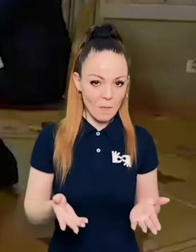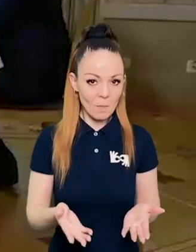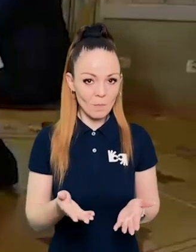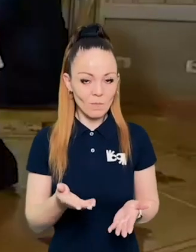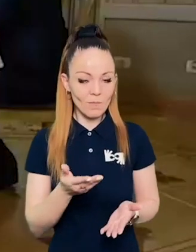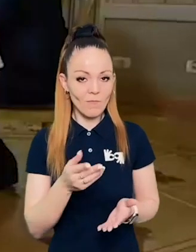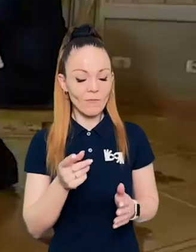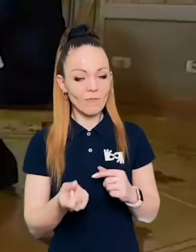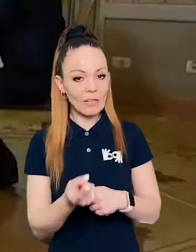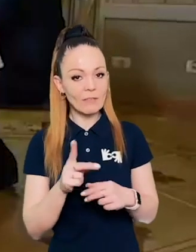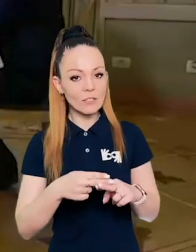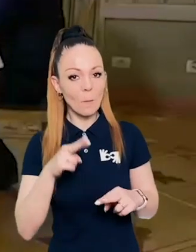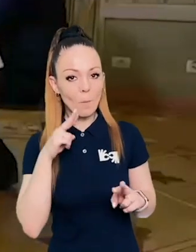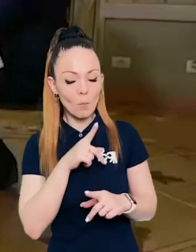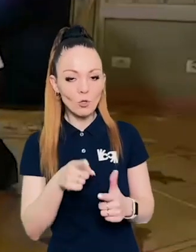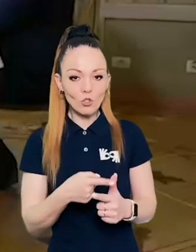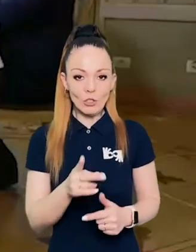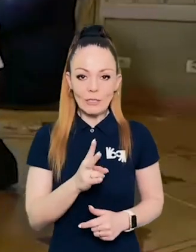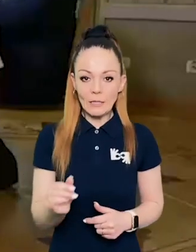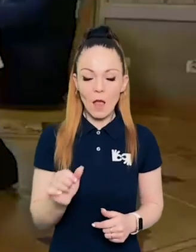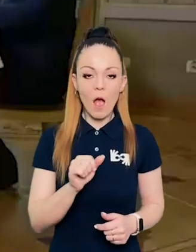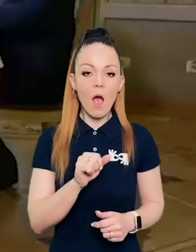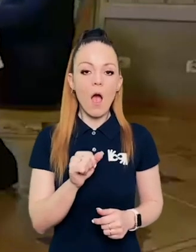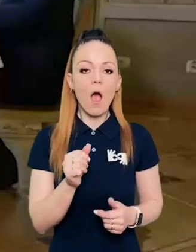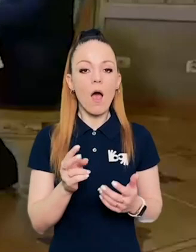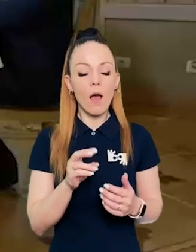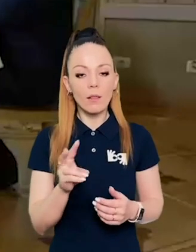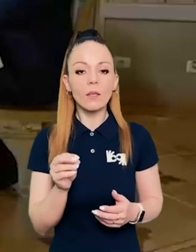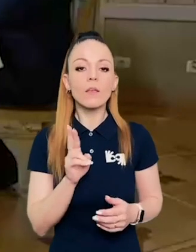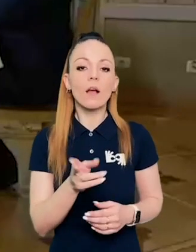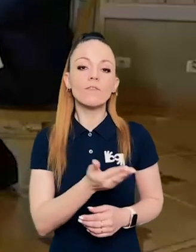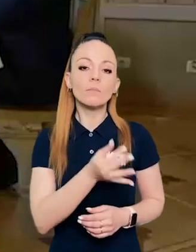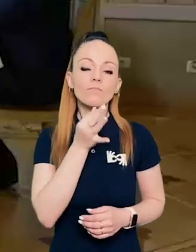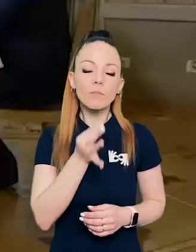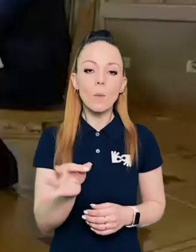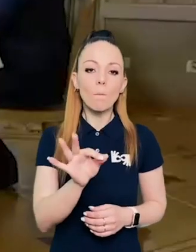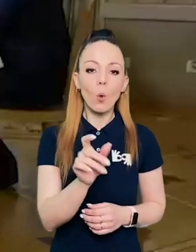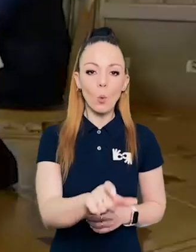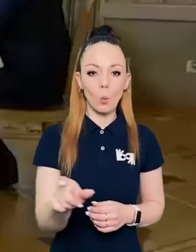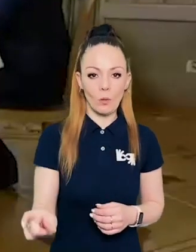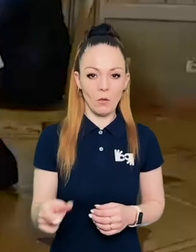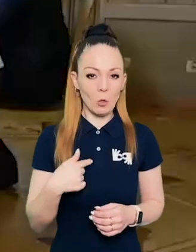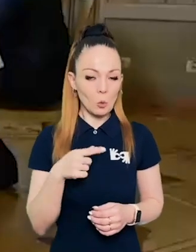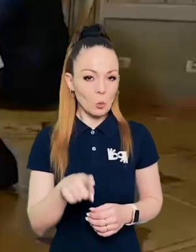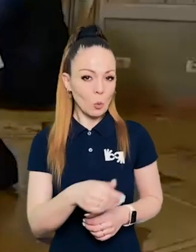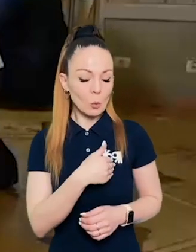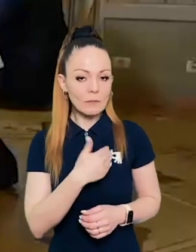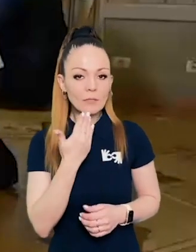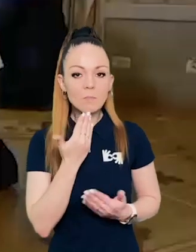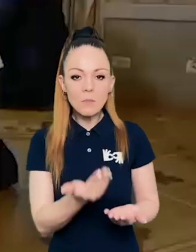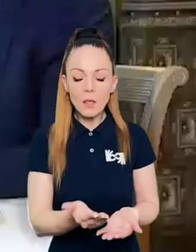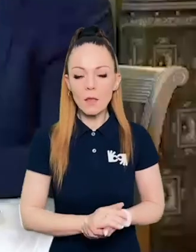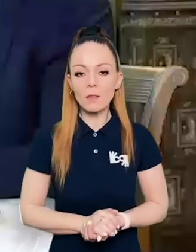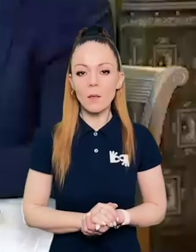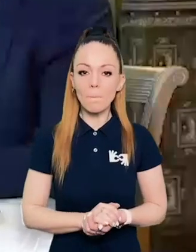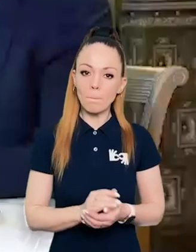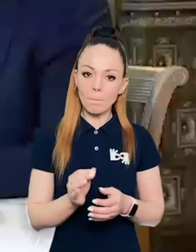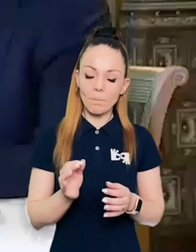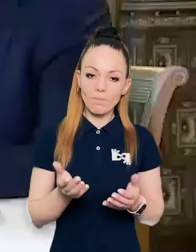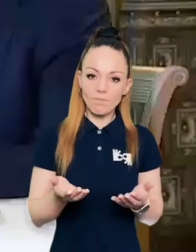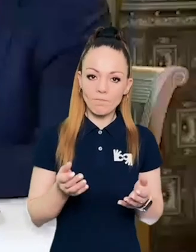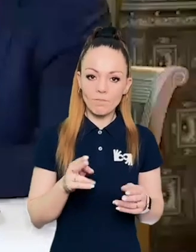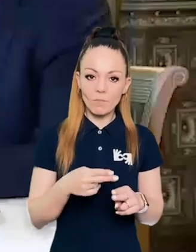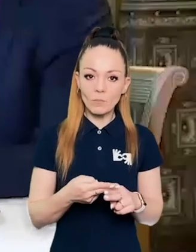знаємо, виявиться це помилкою чи ні. Але я би, ви про людей заговорили, це те, що я би теж хотів